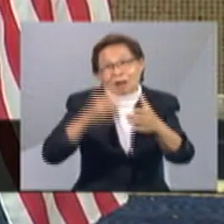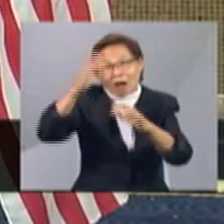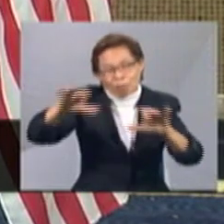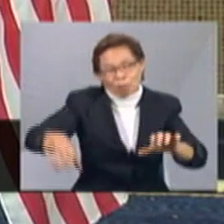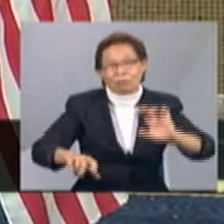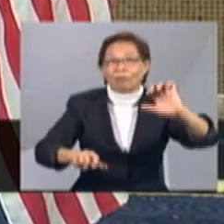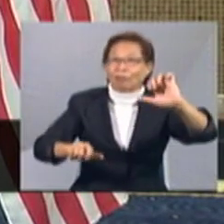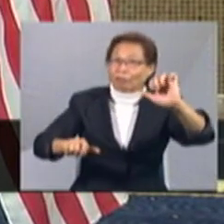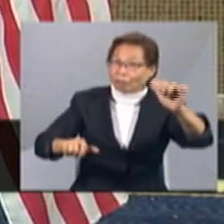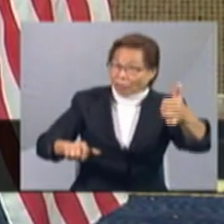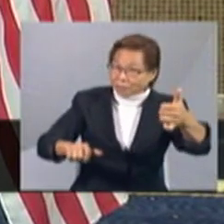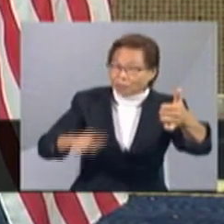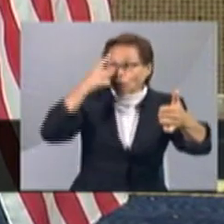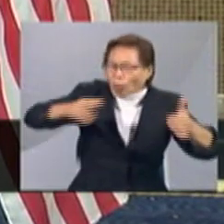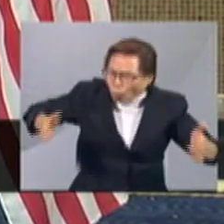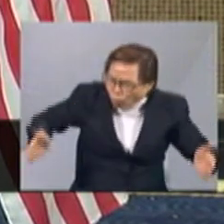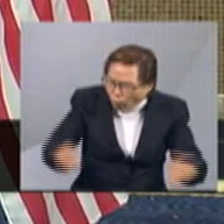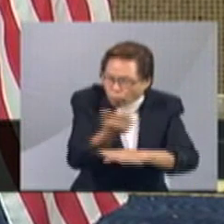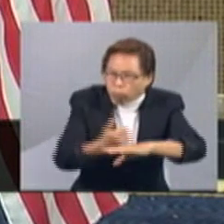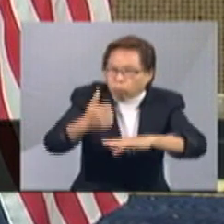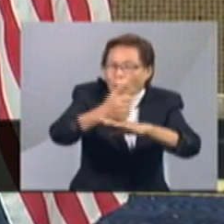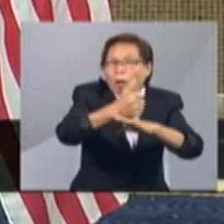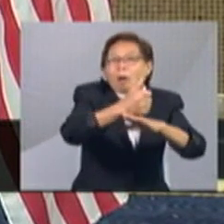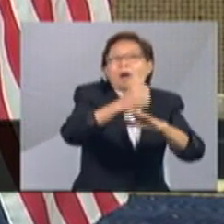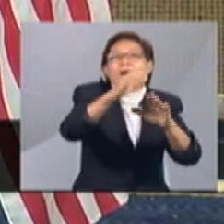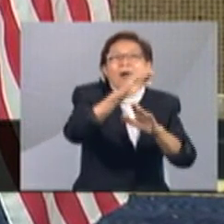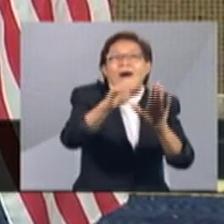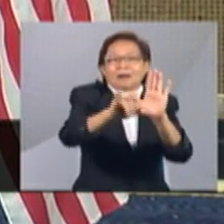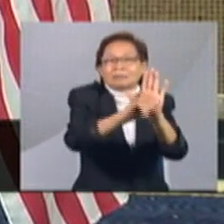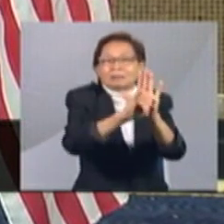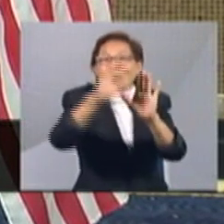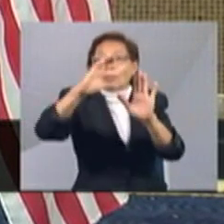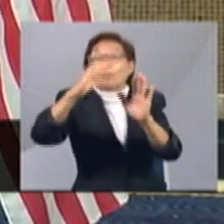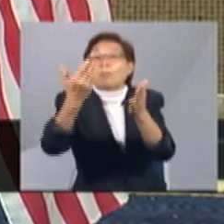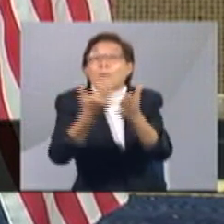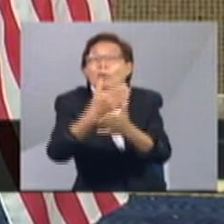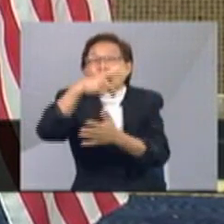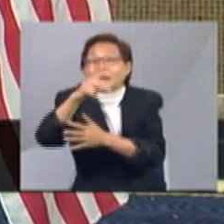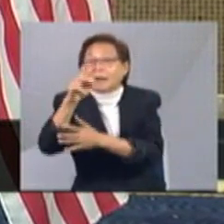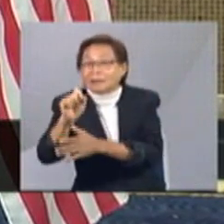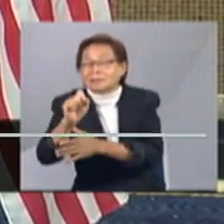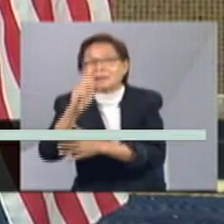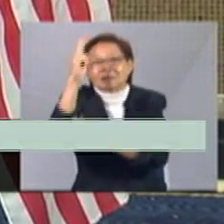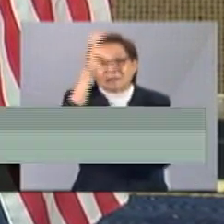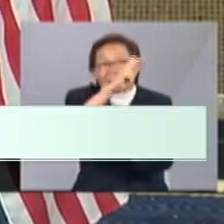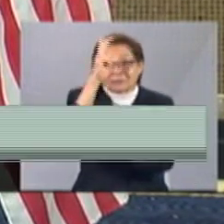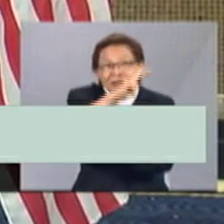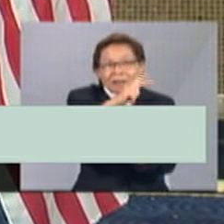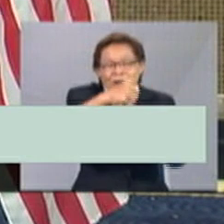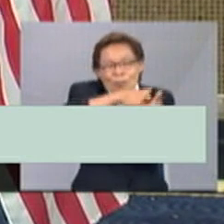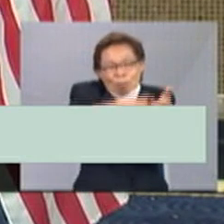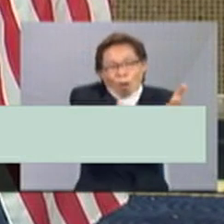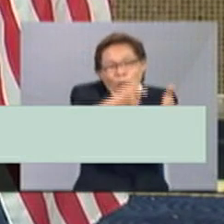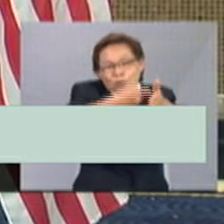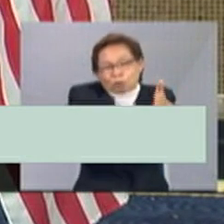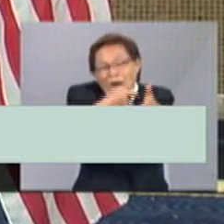Pertama, bagi menggalakkan perubahan entiti baru PKS, kerajaan bersetuju untuk memberikan ribat